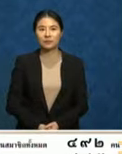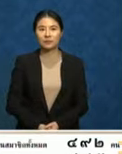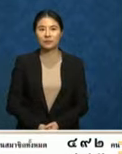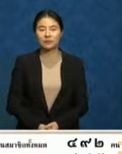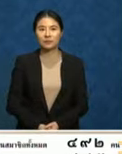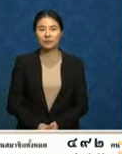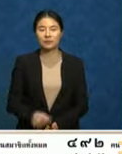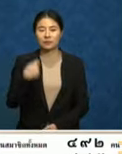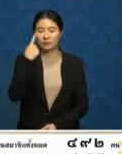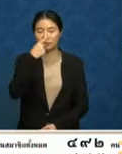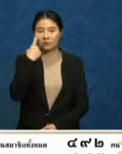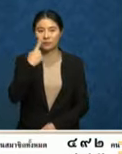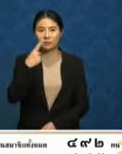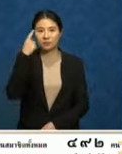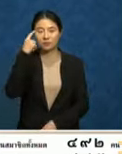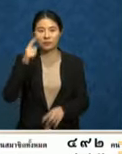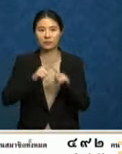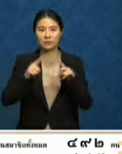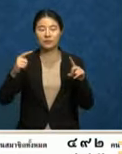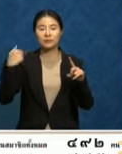เป็นอย่างอื่นหรือไม่